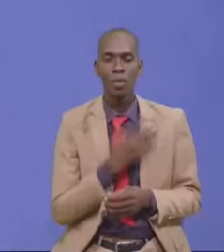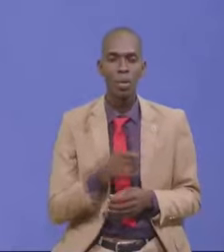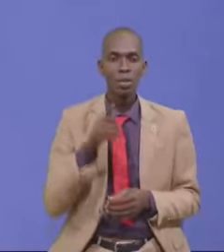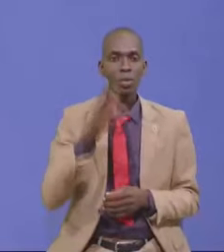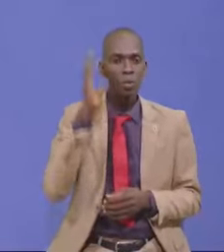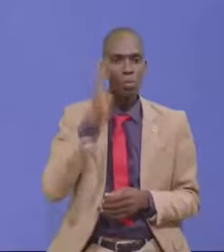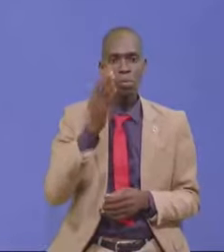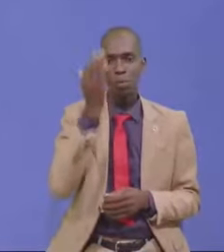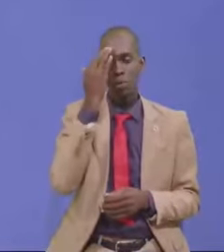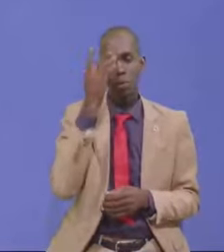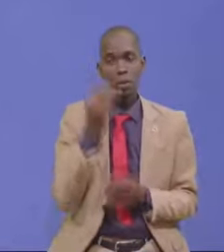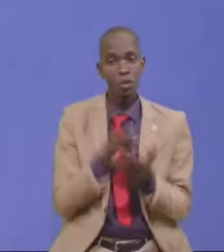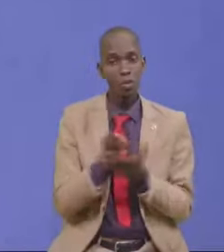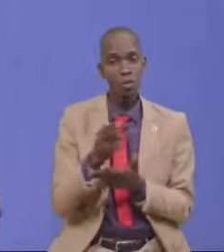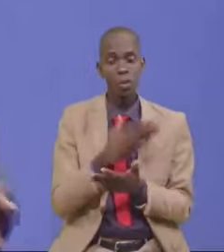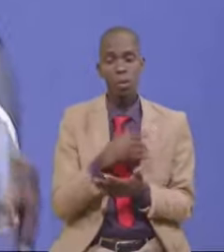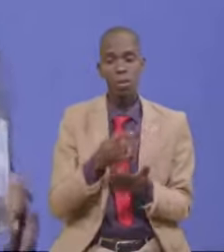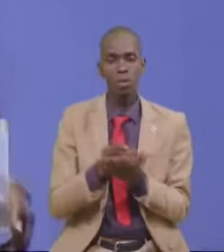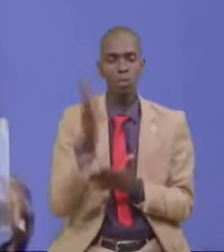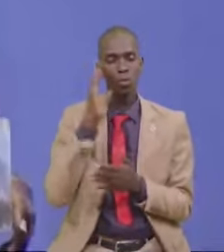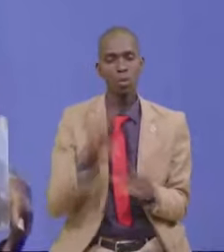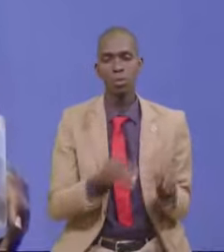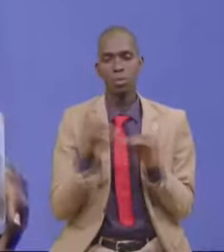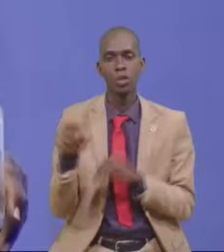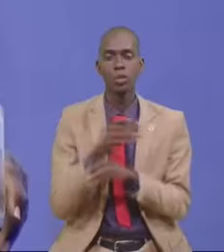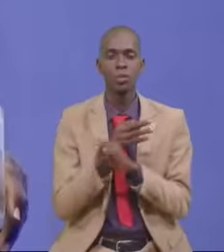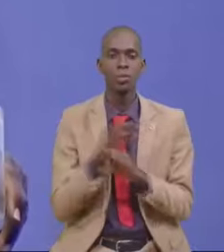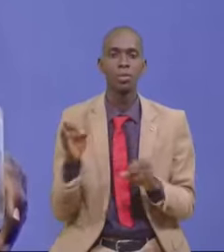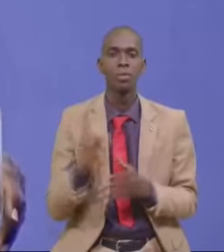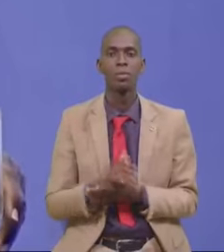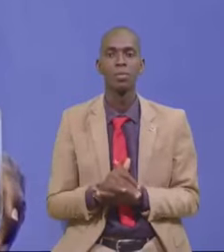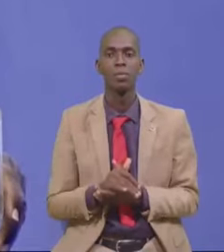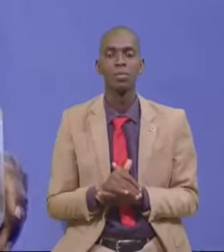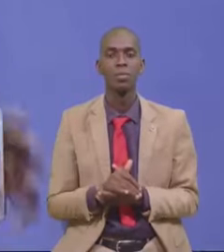Vous connaîtrez la vérité et la vérité vous affranchira.